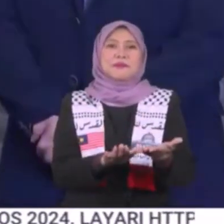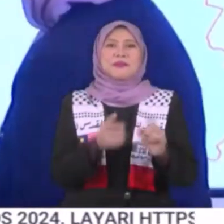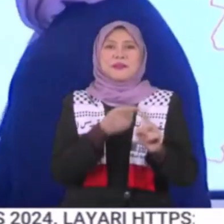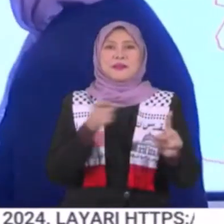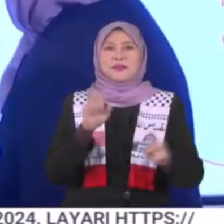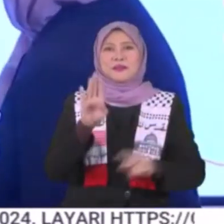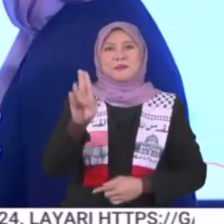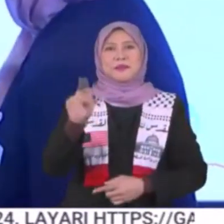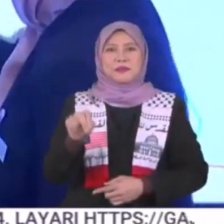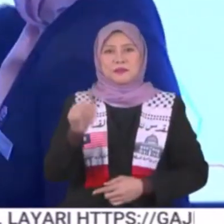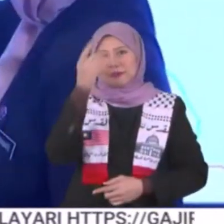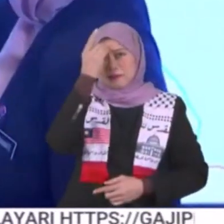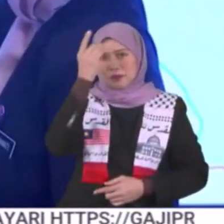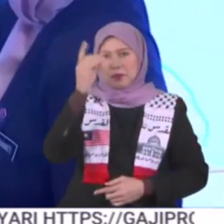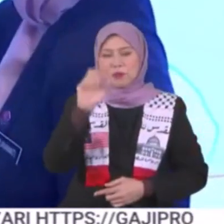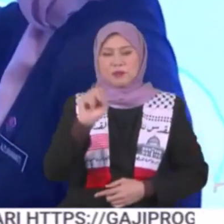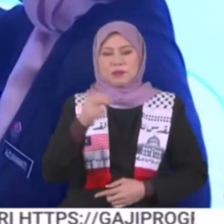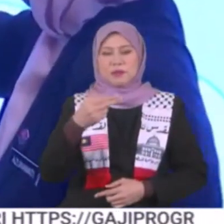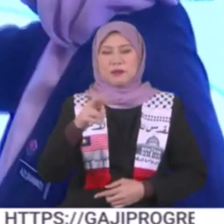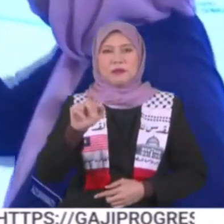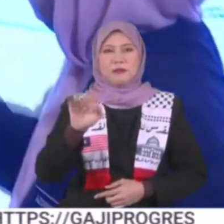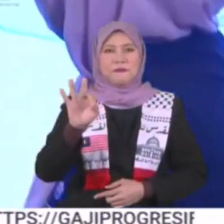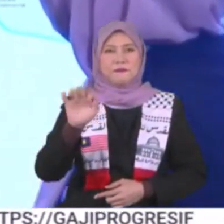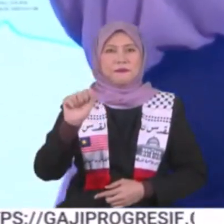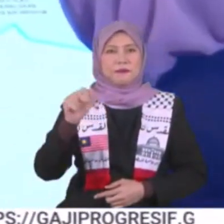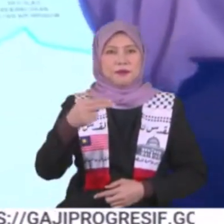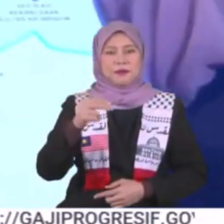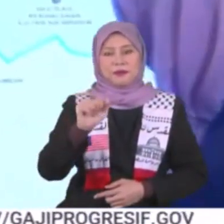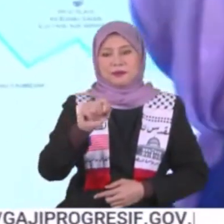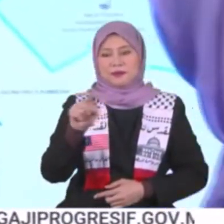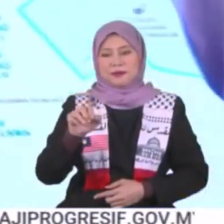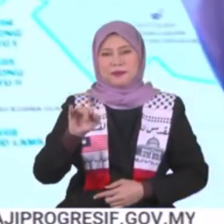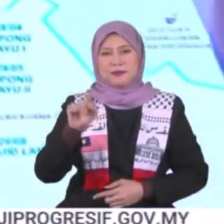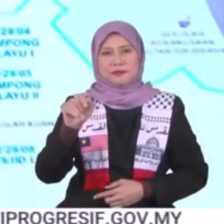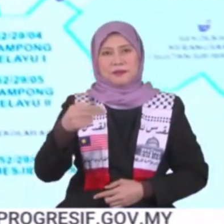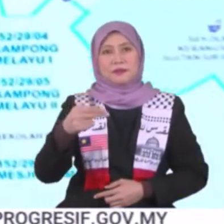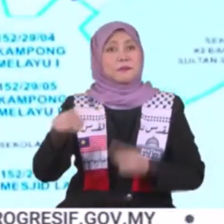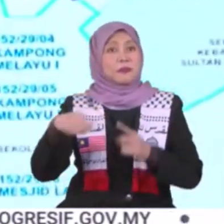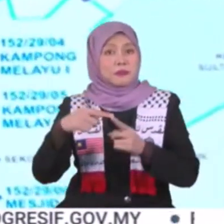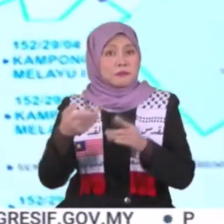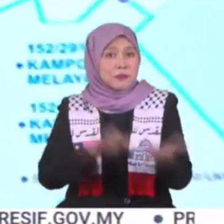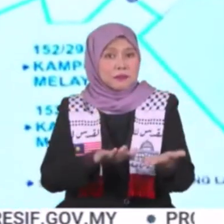dari Barisan Nasional Datuk Sharifah Azizah Said Zin pada 2 Ogos.